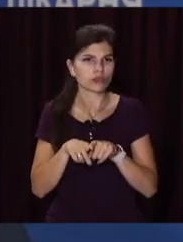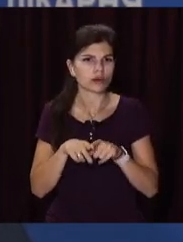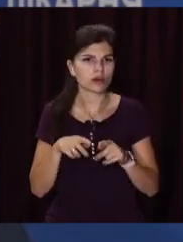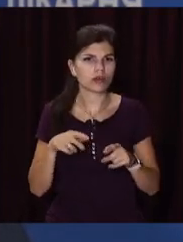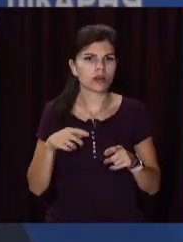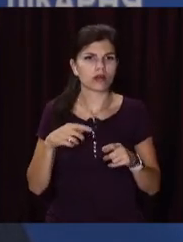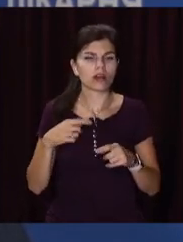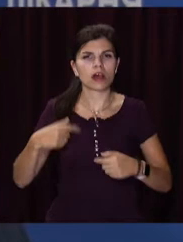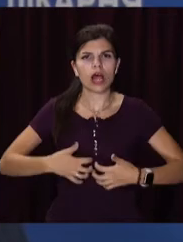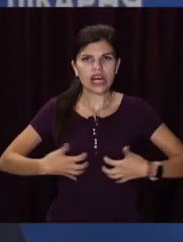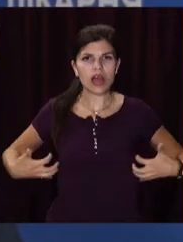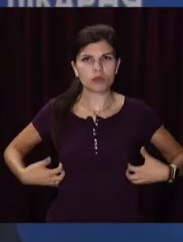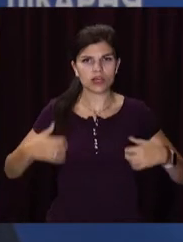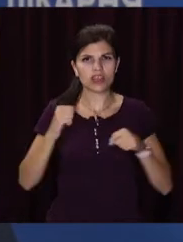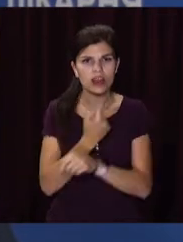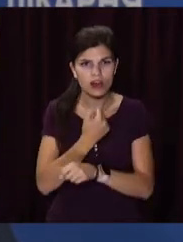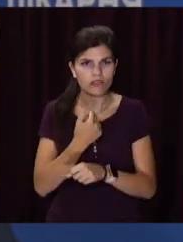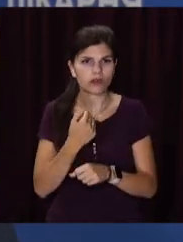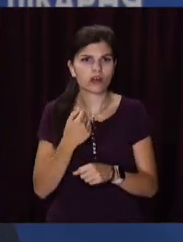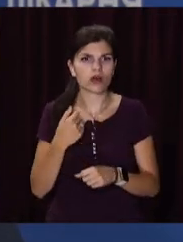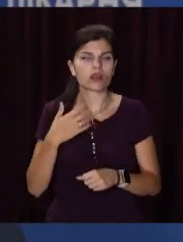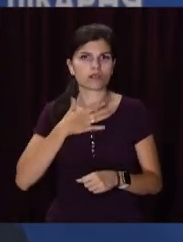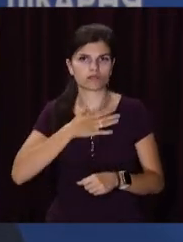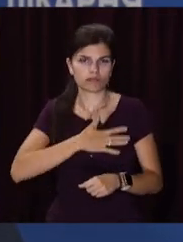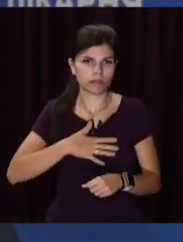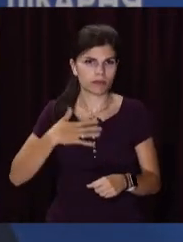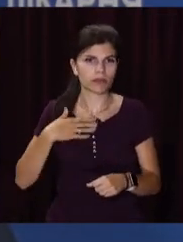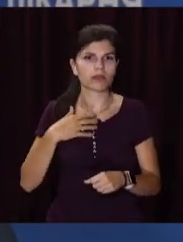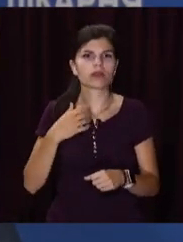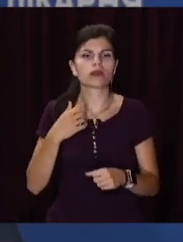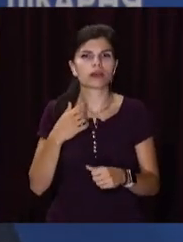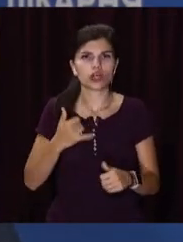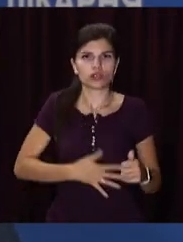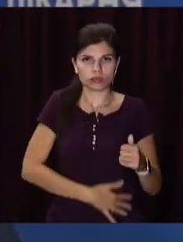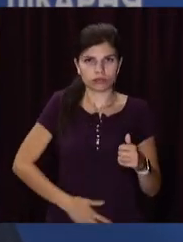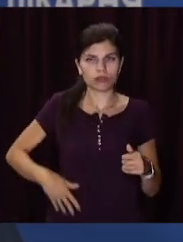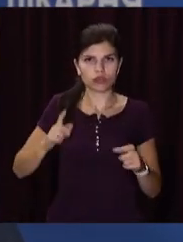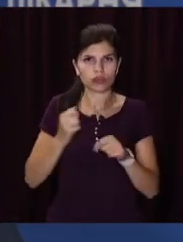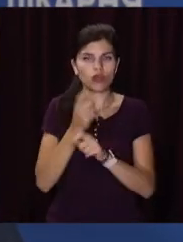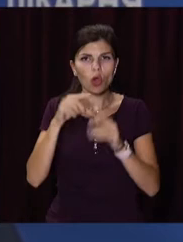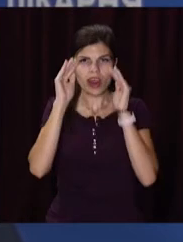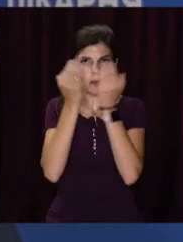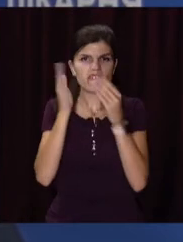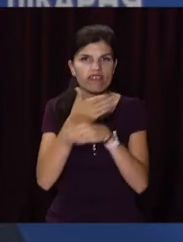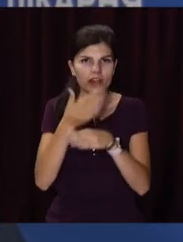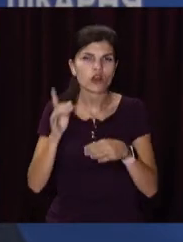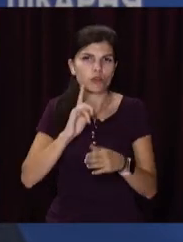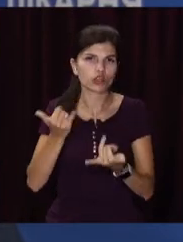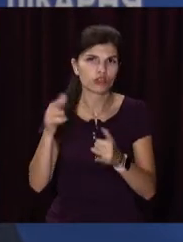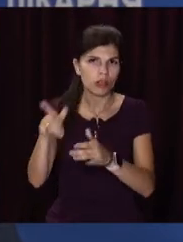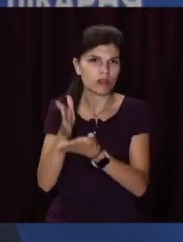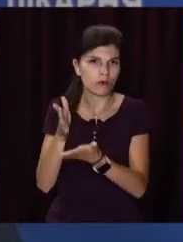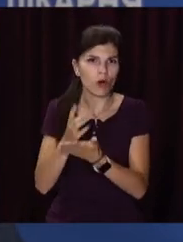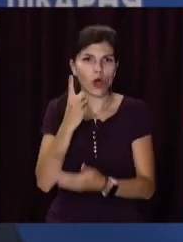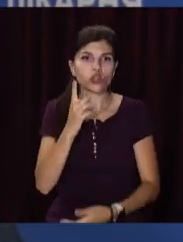множинною травмою хребта, з травмою грудної клітини і черевної порожнини, теж знаходиться в реанімаційному відділенні.